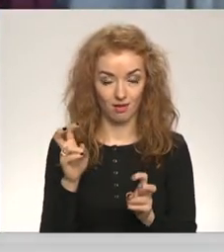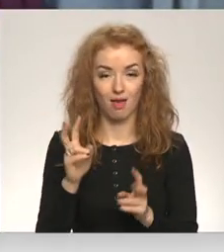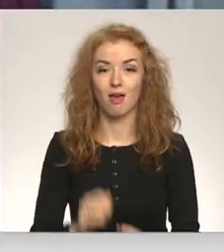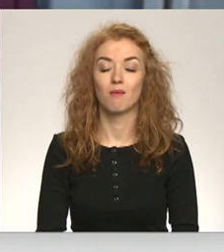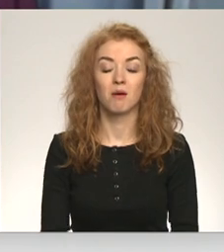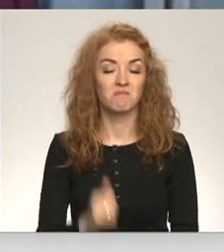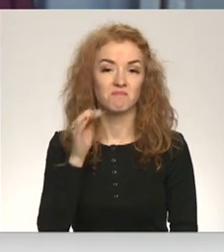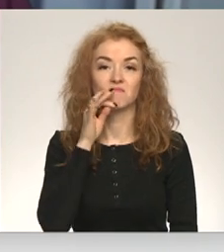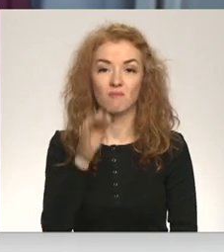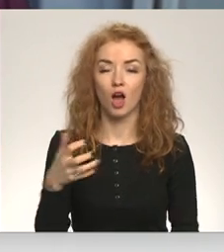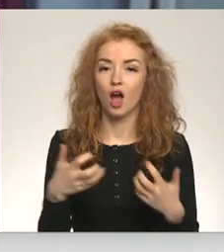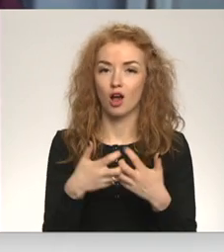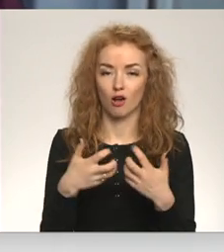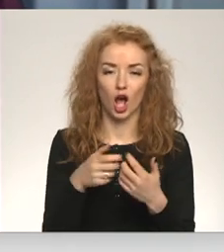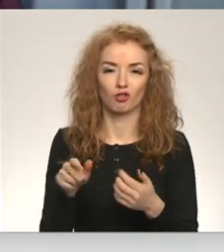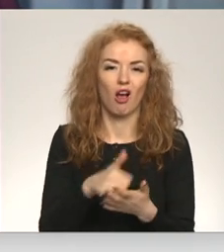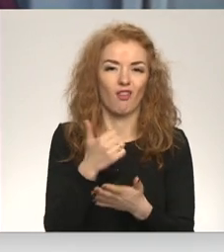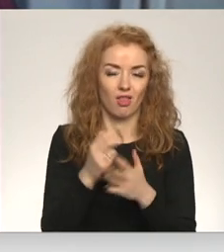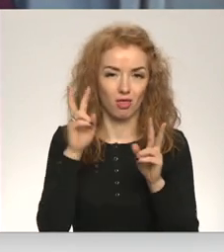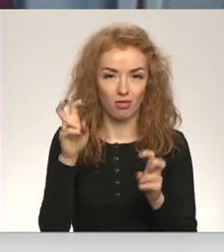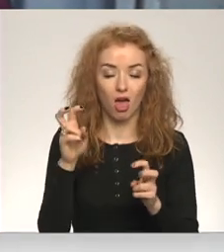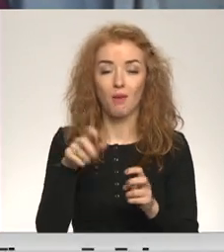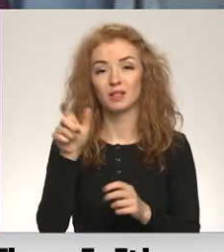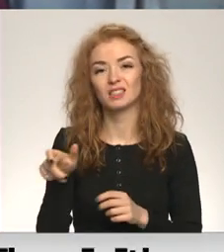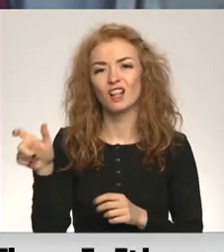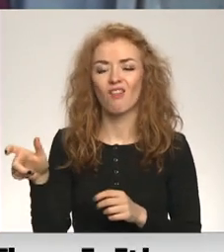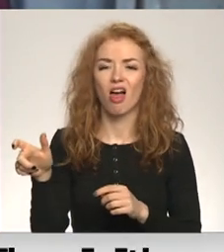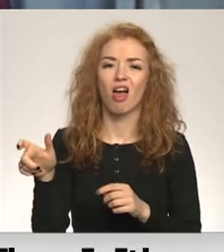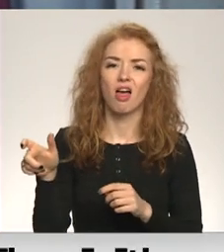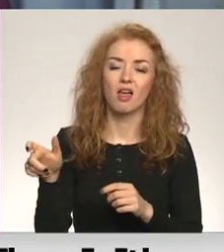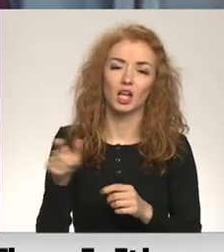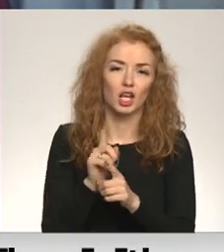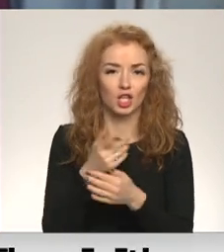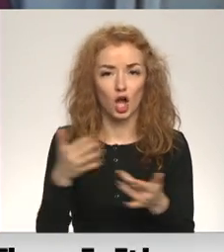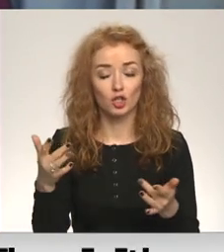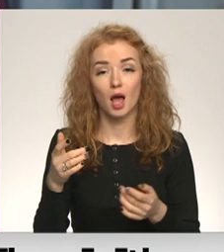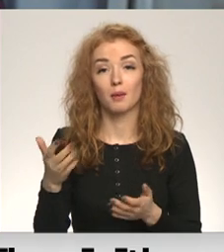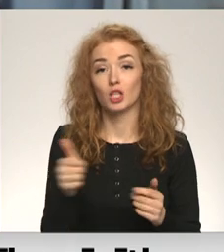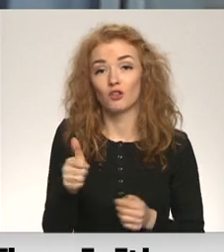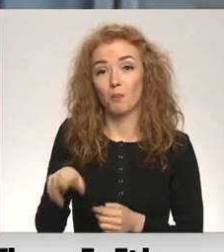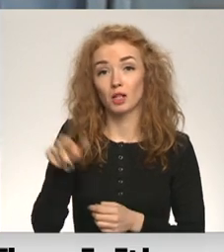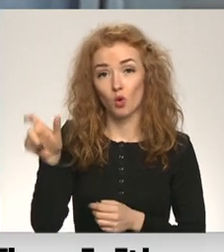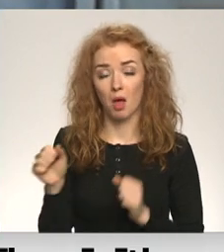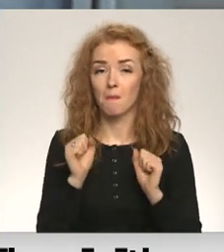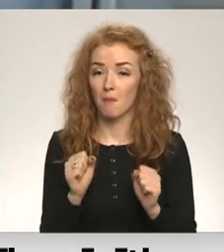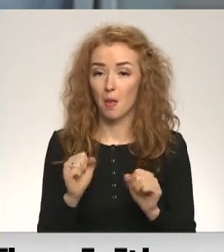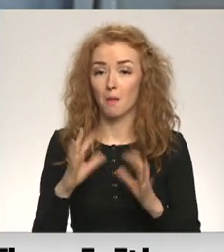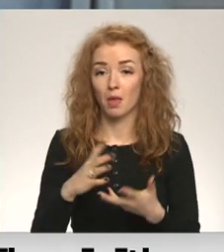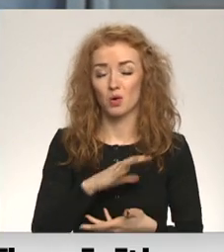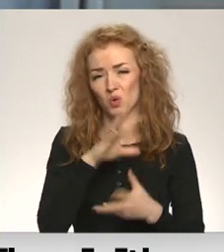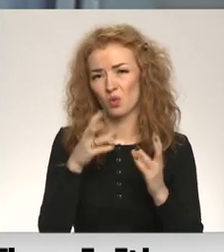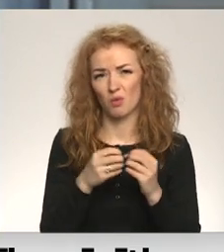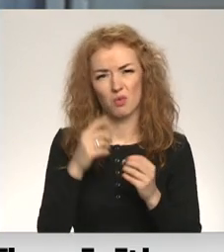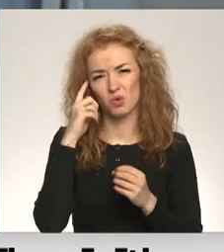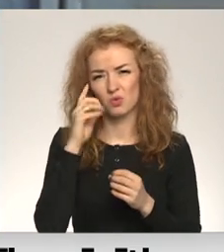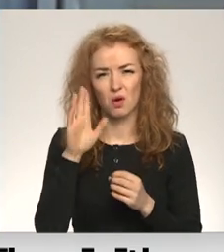Karš, tas tagad ir galvenais temats. Cilvēki reaģē dažādi, ir, kas baidās, īpaši vecākā paudze. Bet tā kopumā domājam,